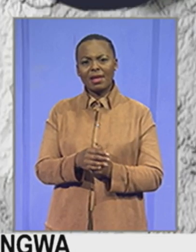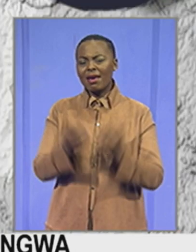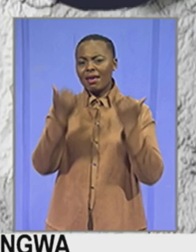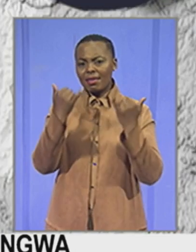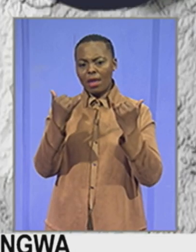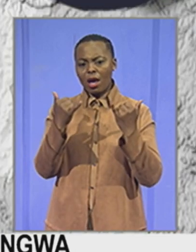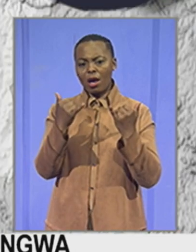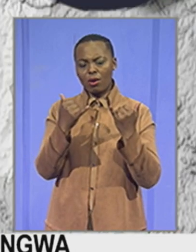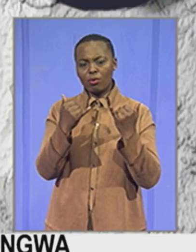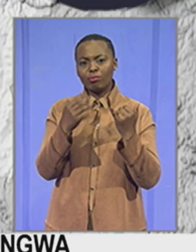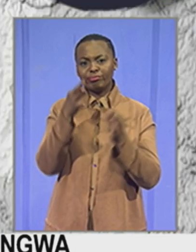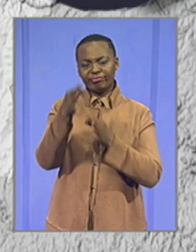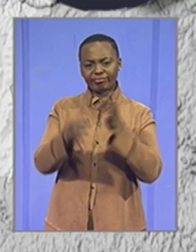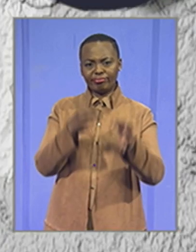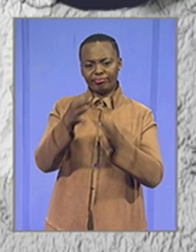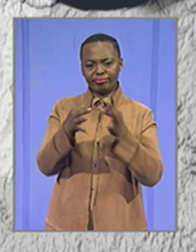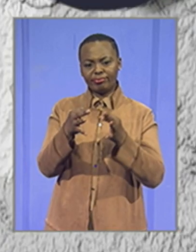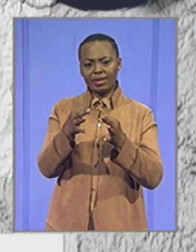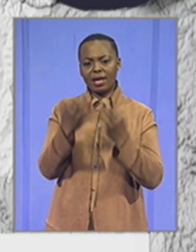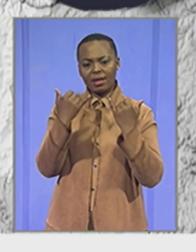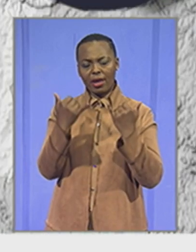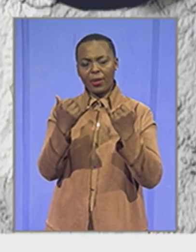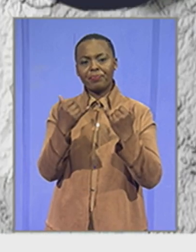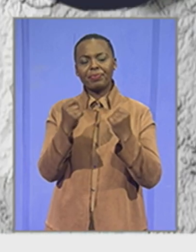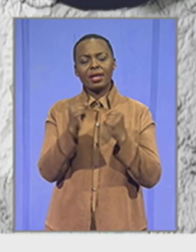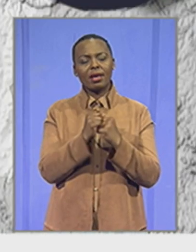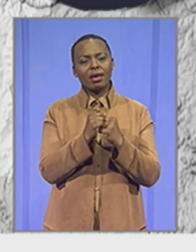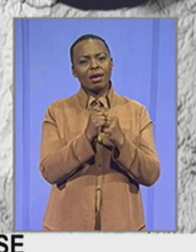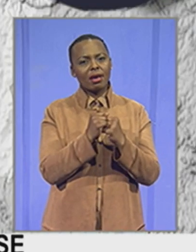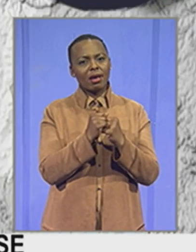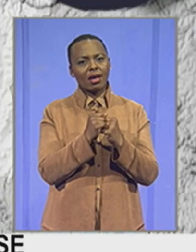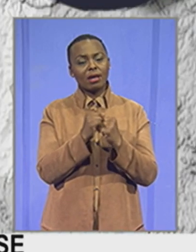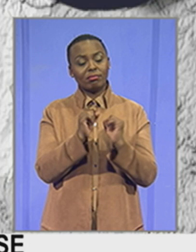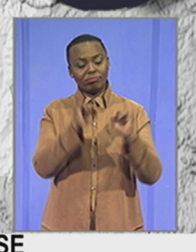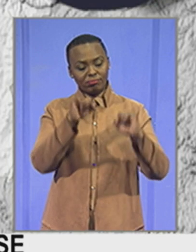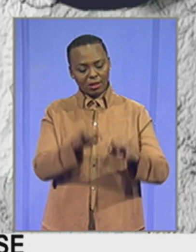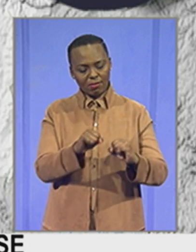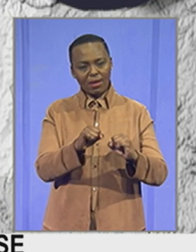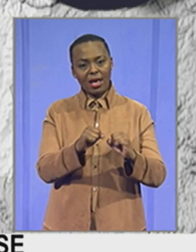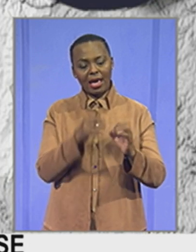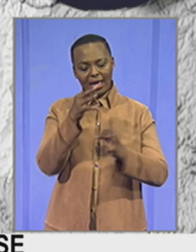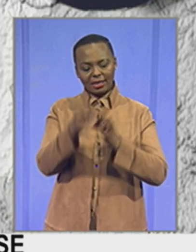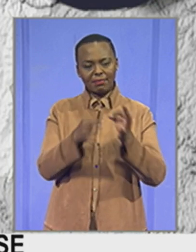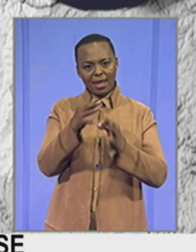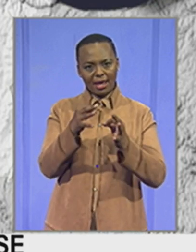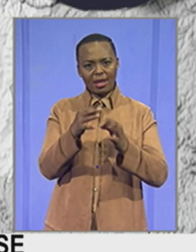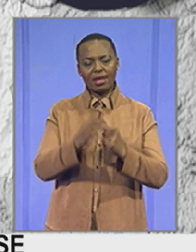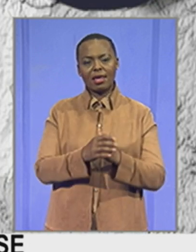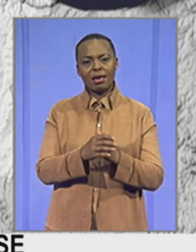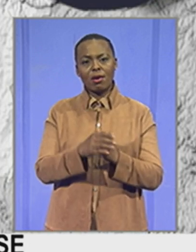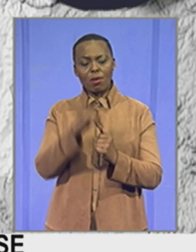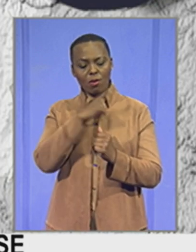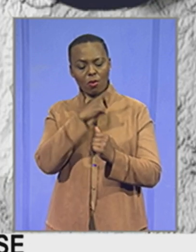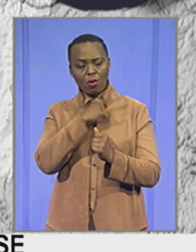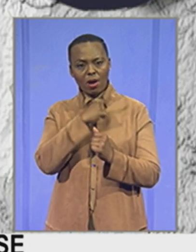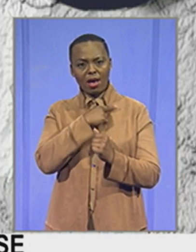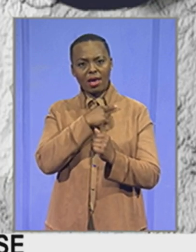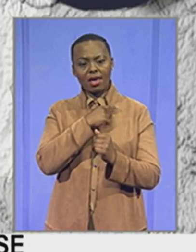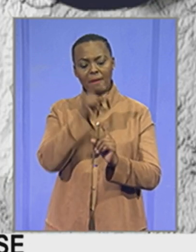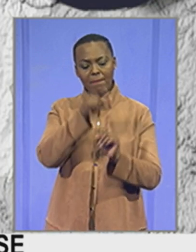tlhalosagang mo kganyeng o sa tswang go bua ka ke gore tumalano sa ntlha ke tlhalosa jana gore ba kopi